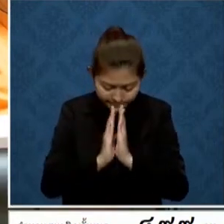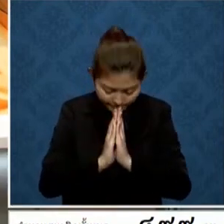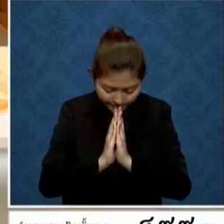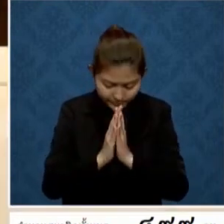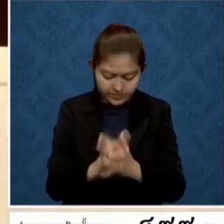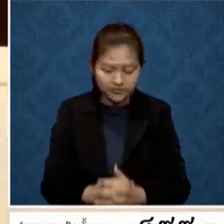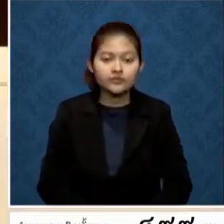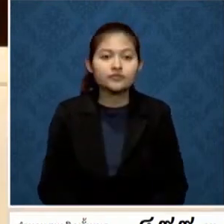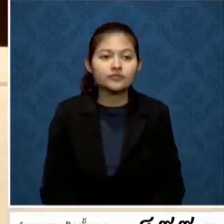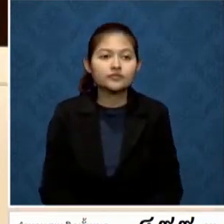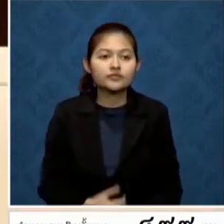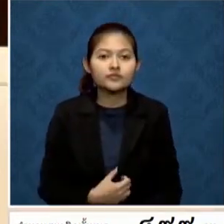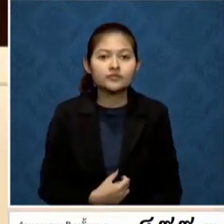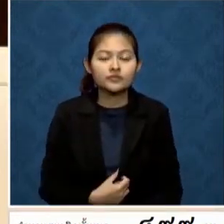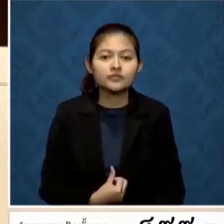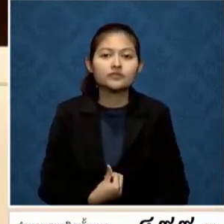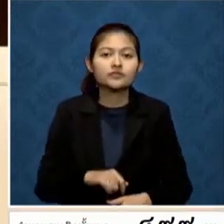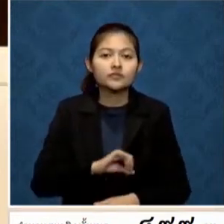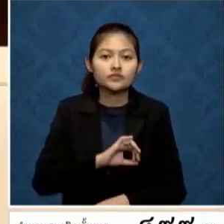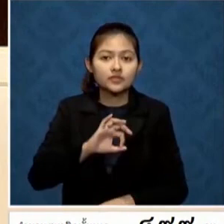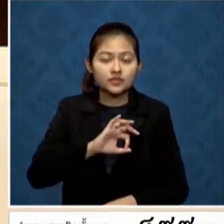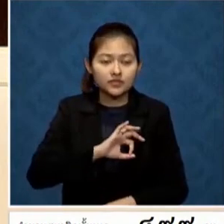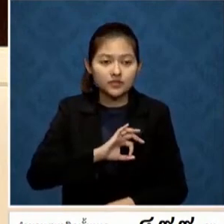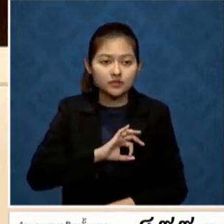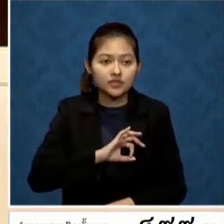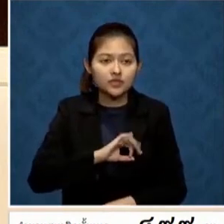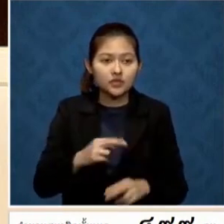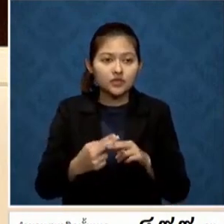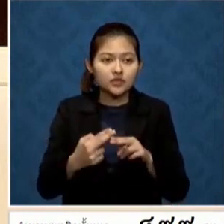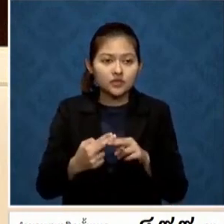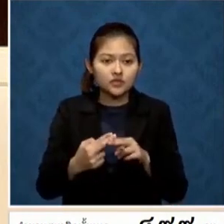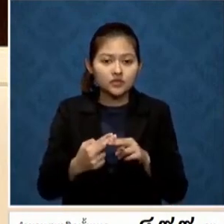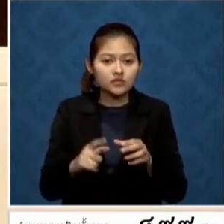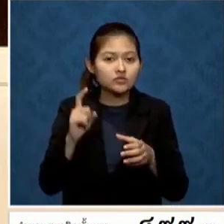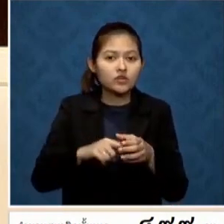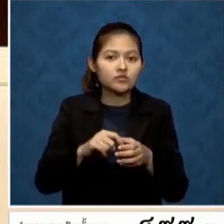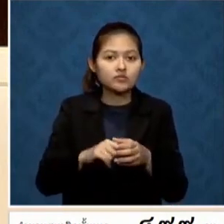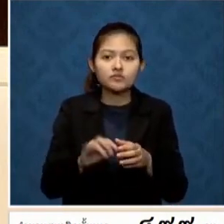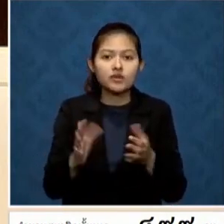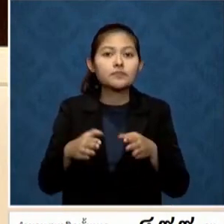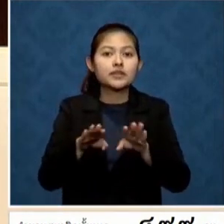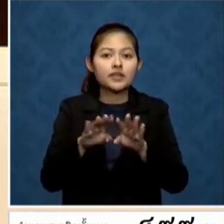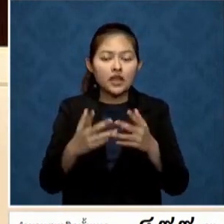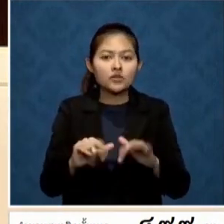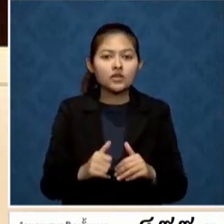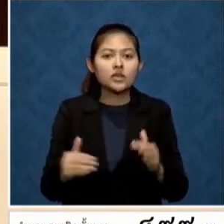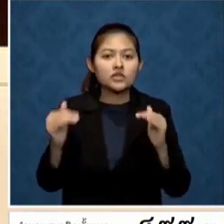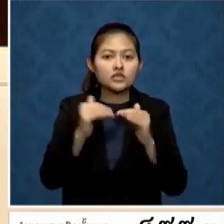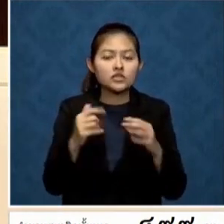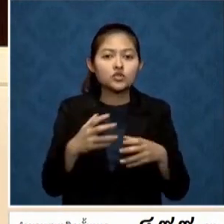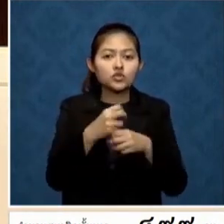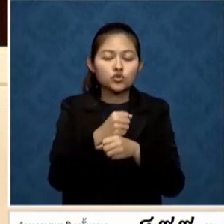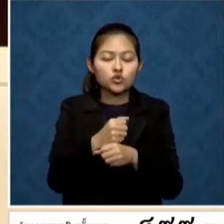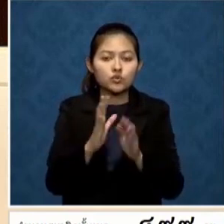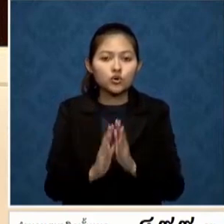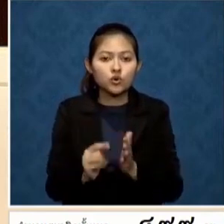ครับขอบคุณครับในส่วนของสมาชิกที่เข้าชื่อวิปก็เ่อยุติลงเท่านี้นะครับต่อไปจะเป็นการใช้สิทธิ์อภิปรายสรุปของผู้เสนอ